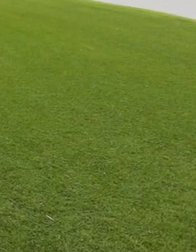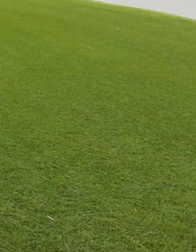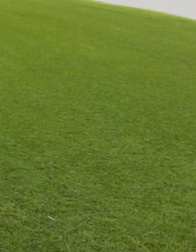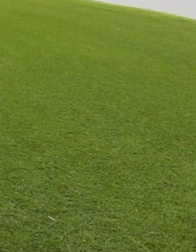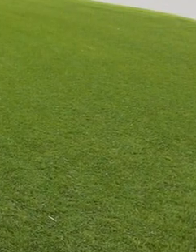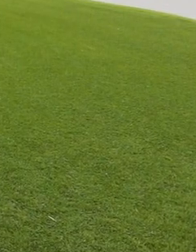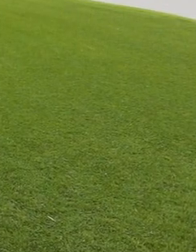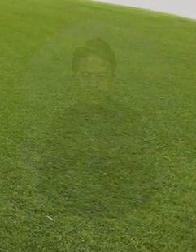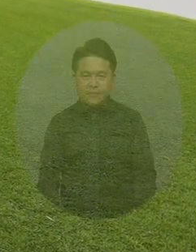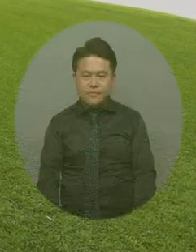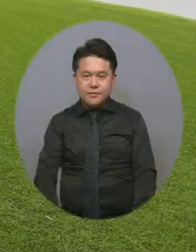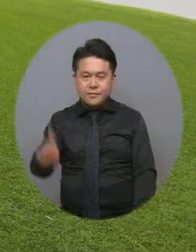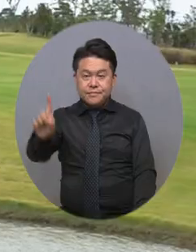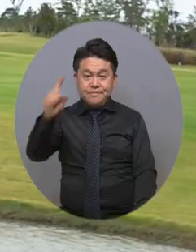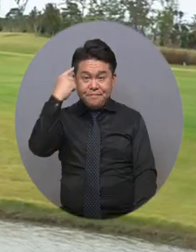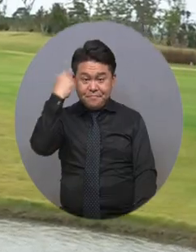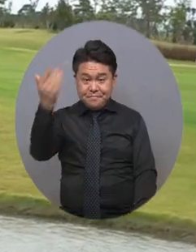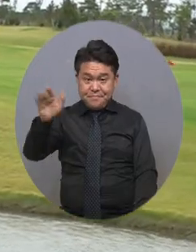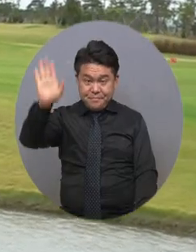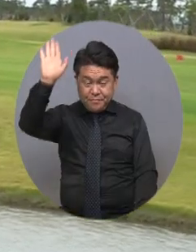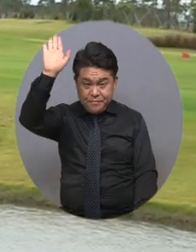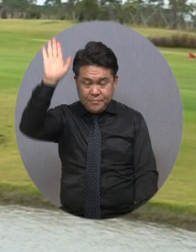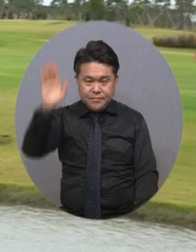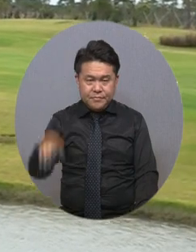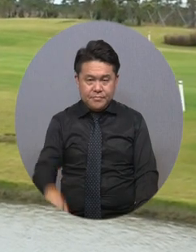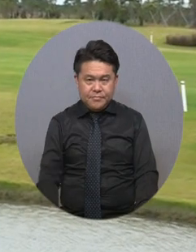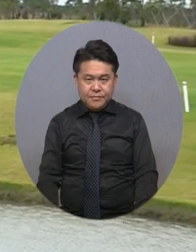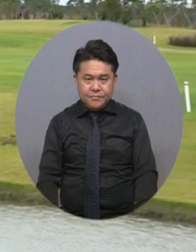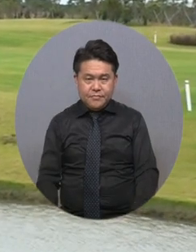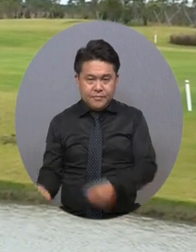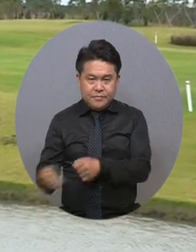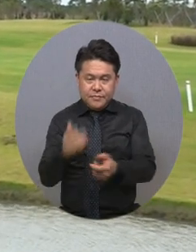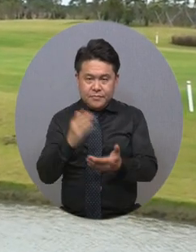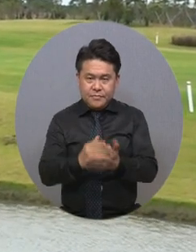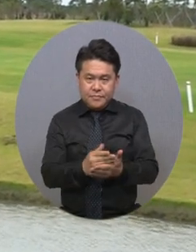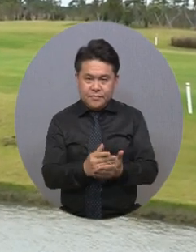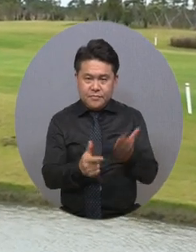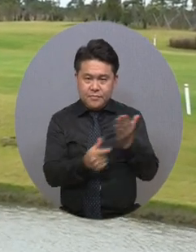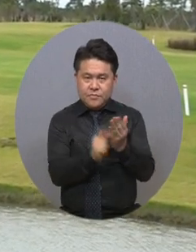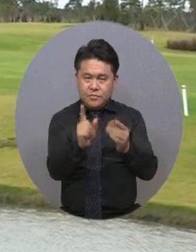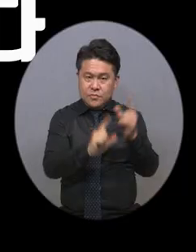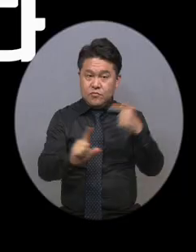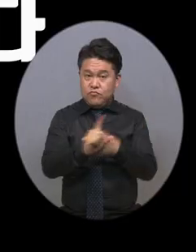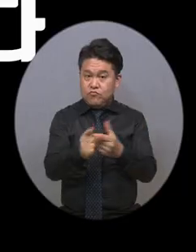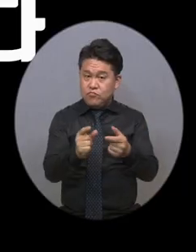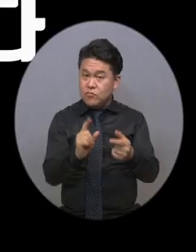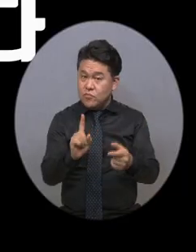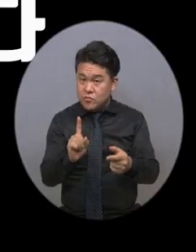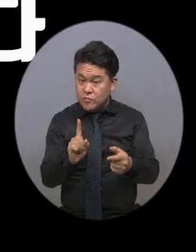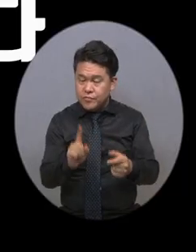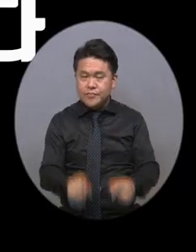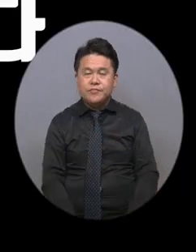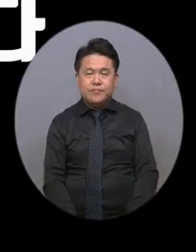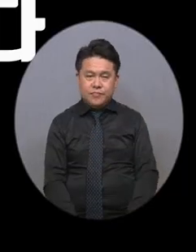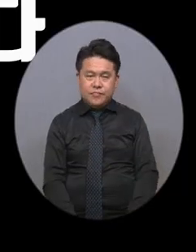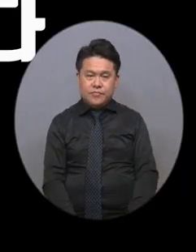저 잠깐 질문이 있습니다. 플러 말고요. 회원권으로 한 장 더 주시면 안 돼요? 그래 그래요.